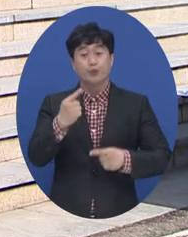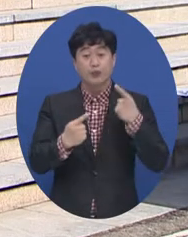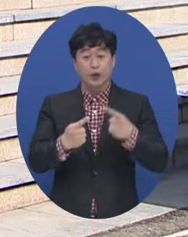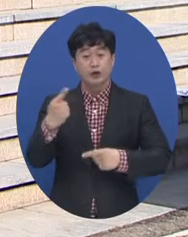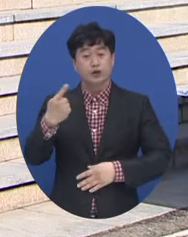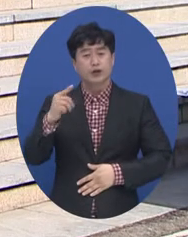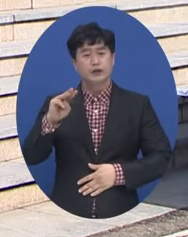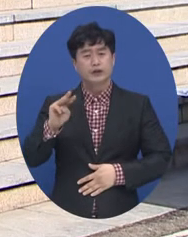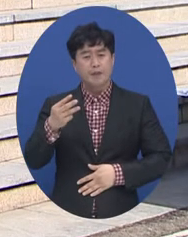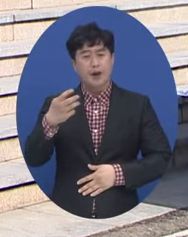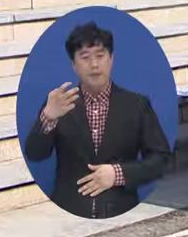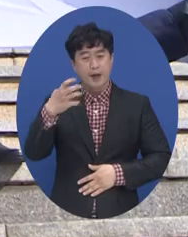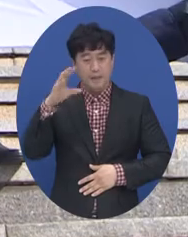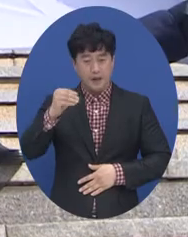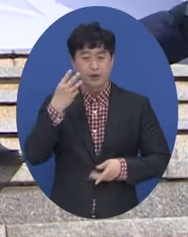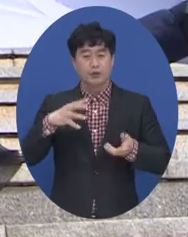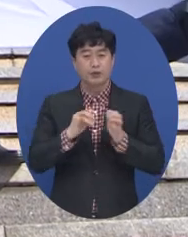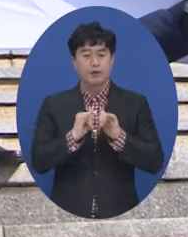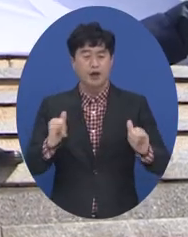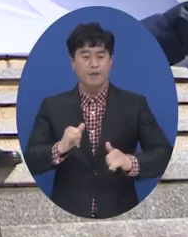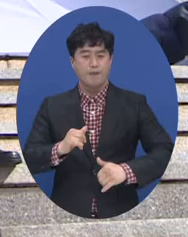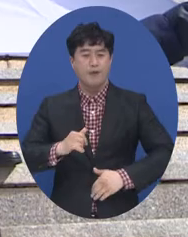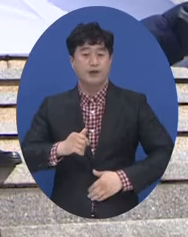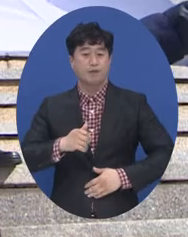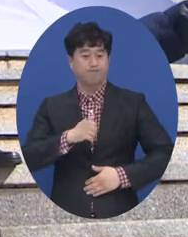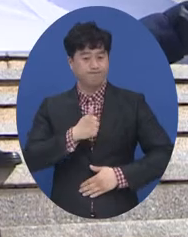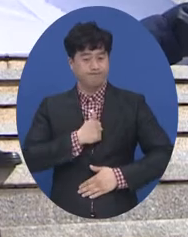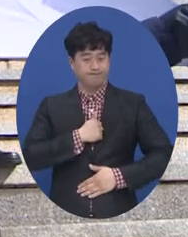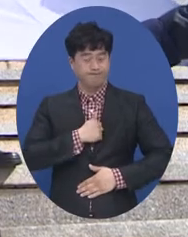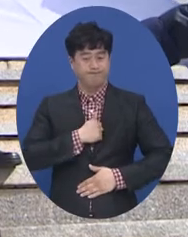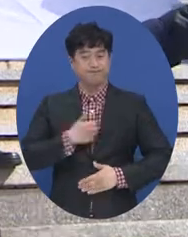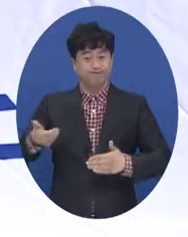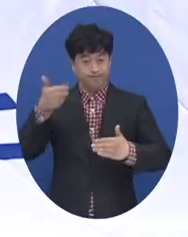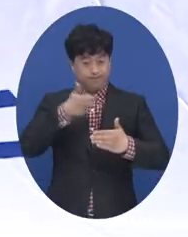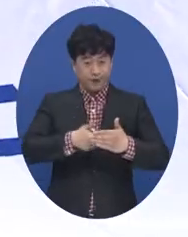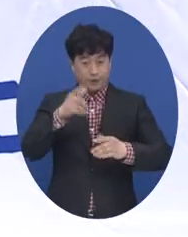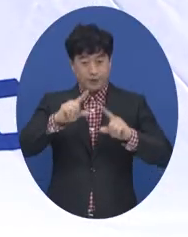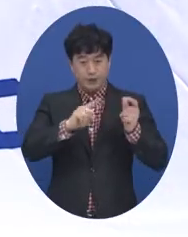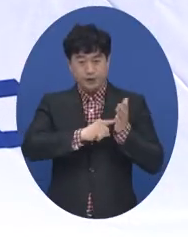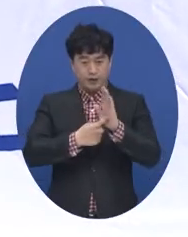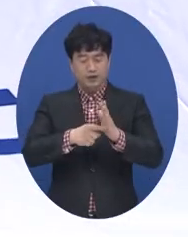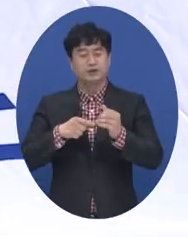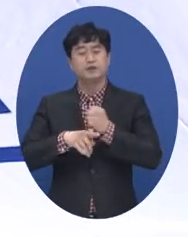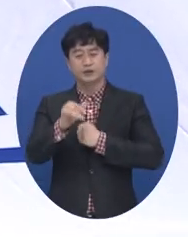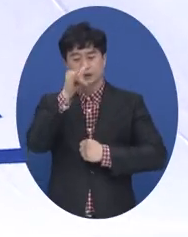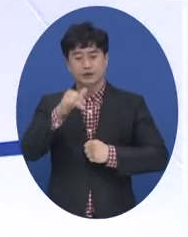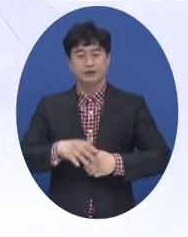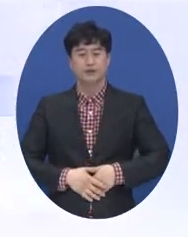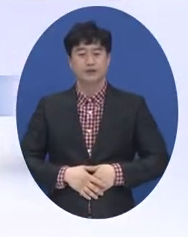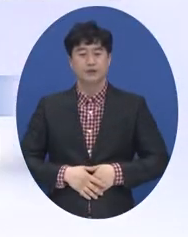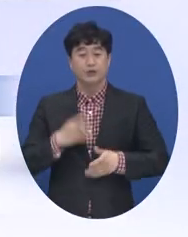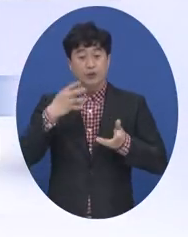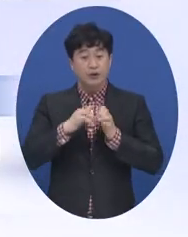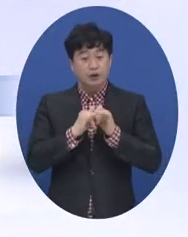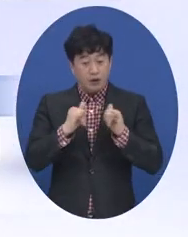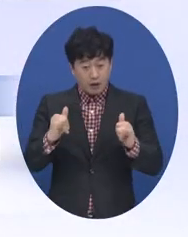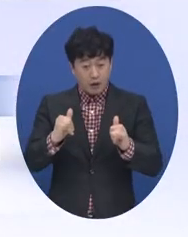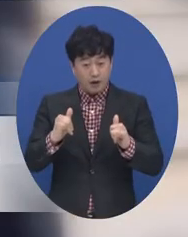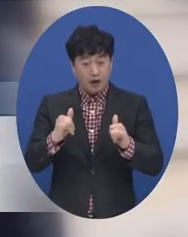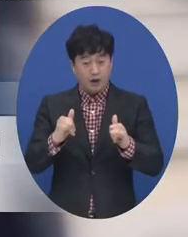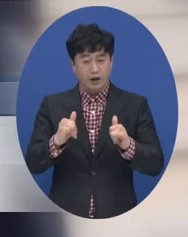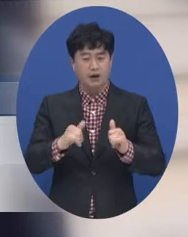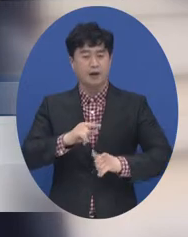무엇보다 1,380만 경기도민의 자부심을 담아낼 상징물이란 점에서 의미가 있습니다. 도민들의